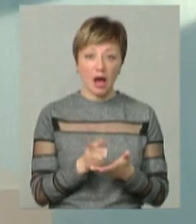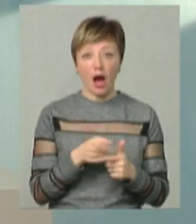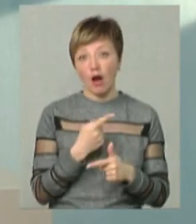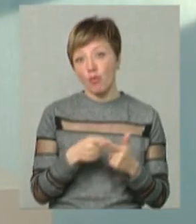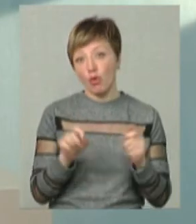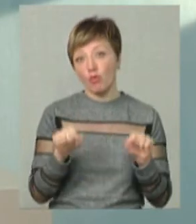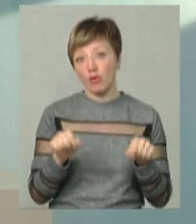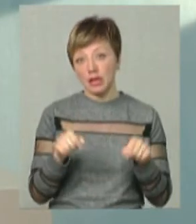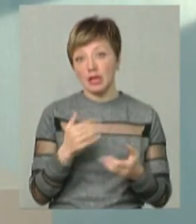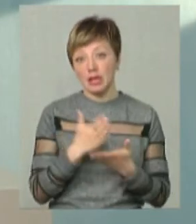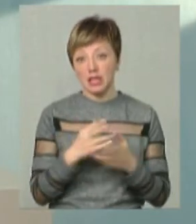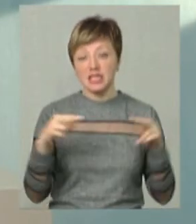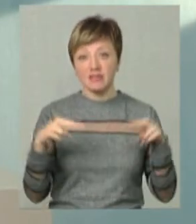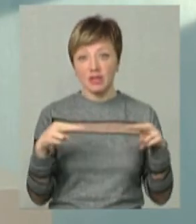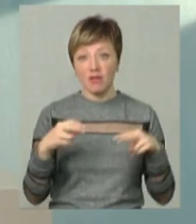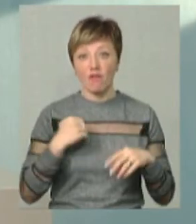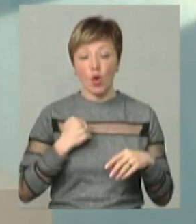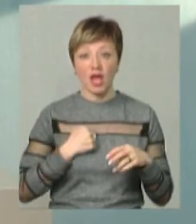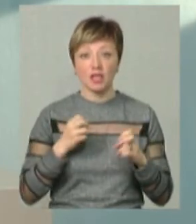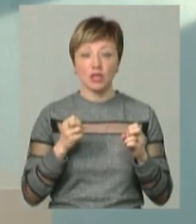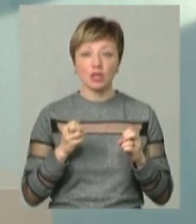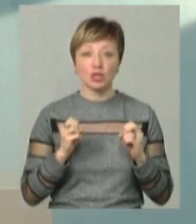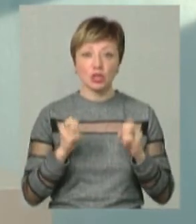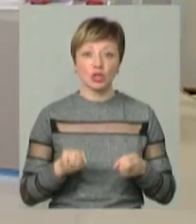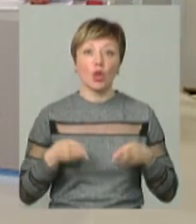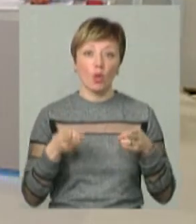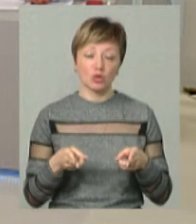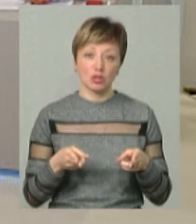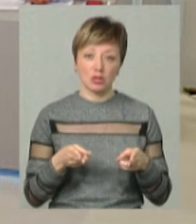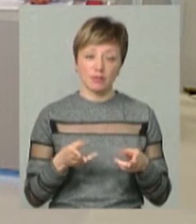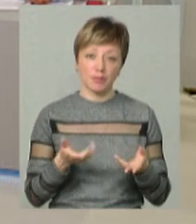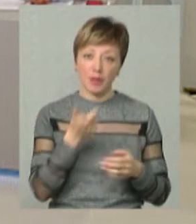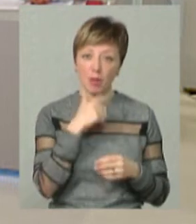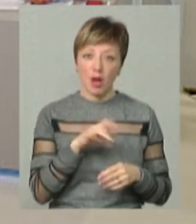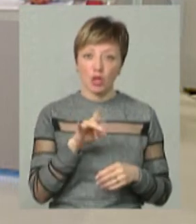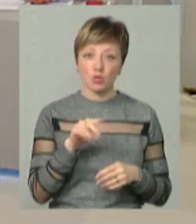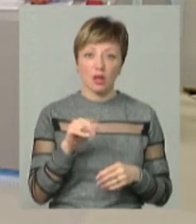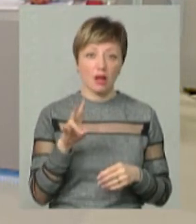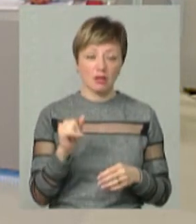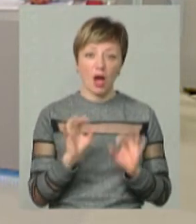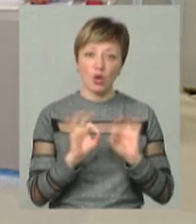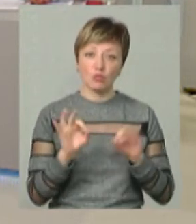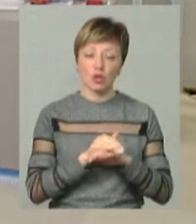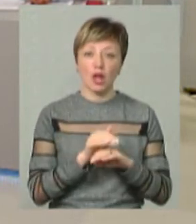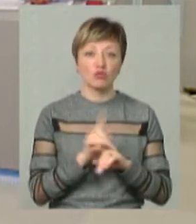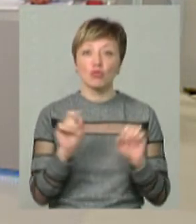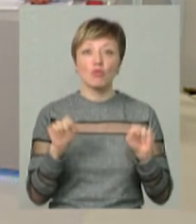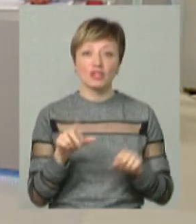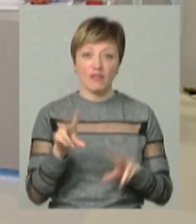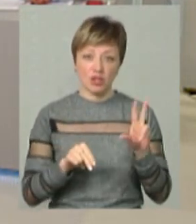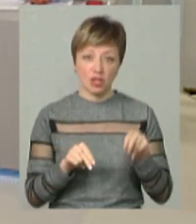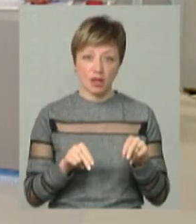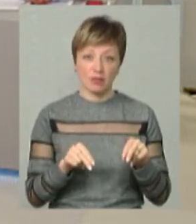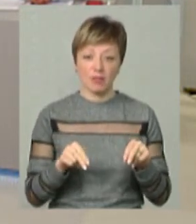або, ймовірно, є свідками от воєнних злочинів. Пані Руслано, розкажіть, будь ласка, що можна